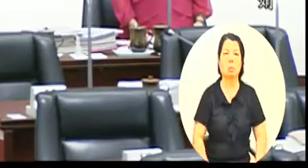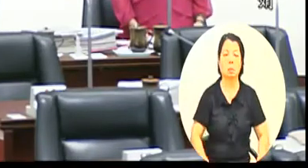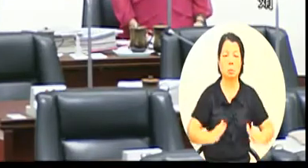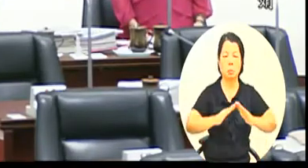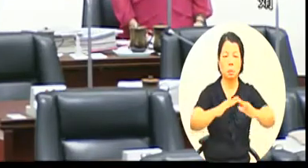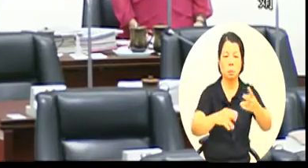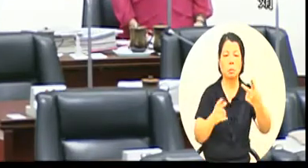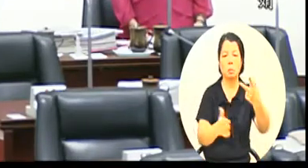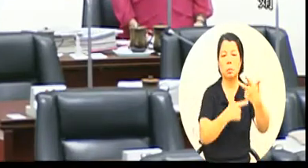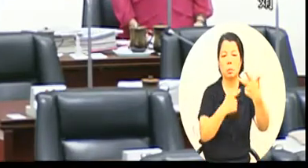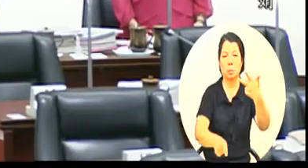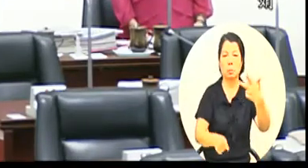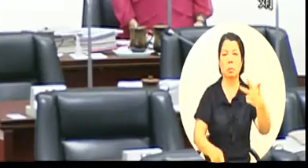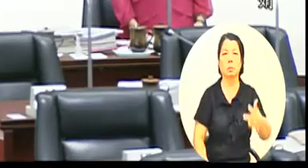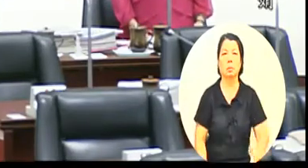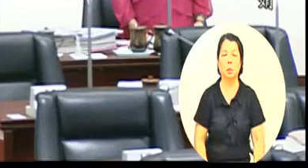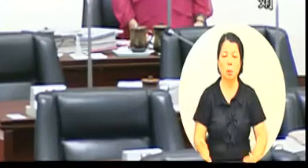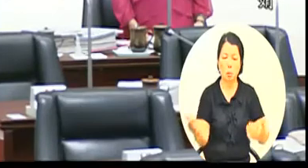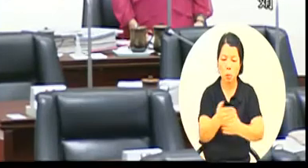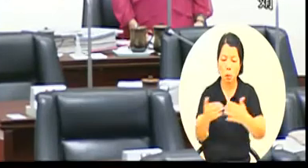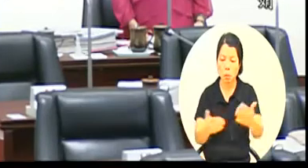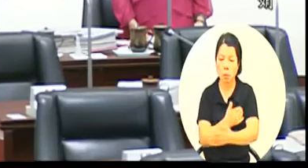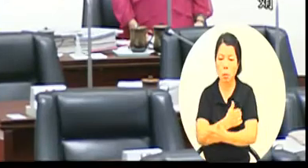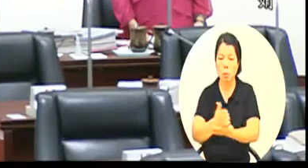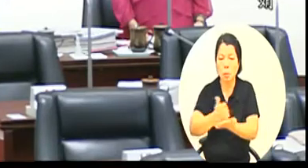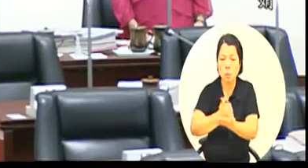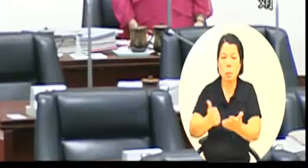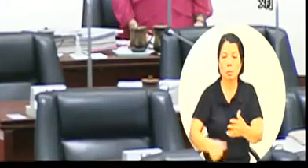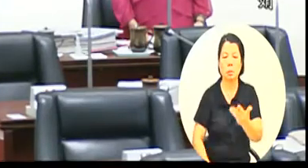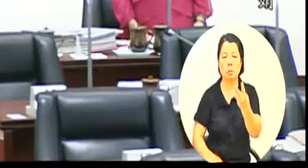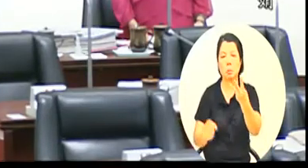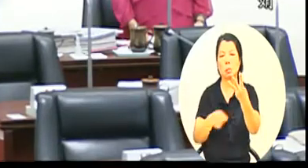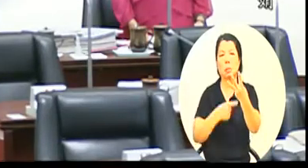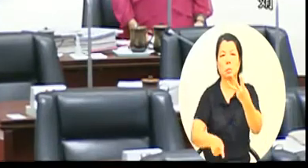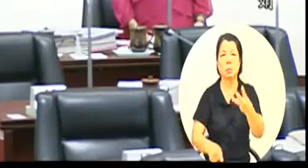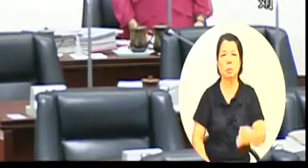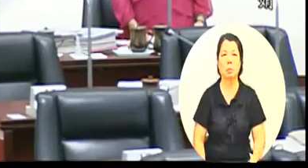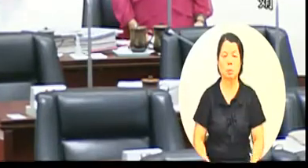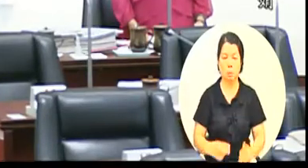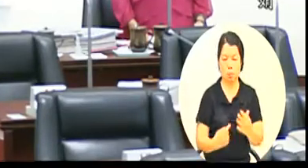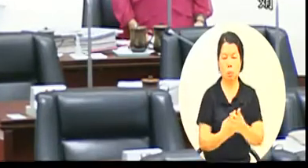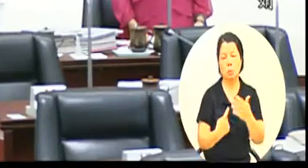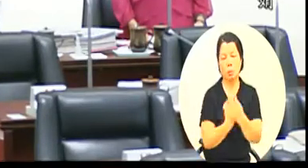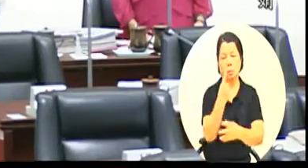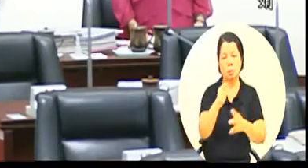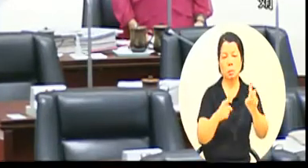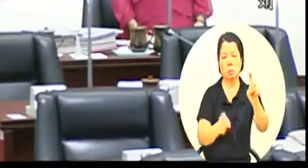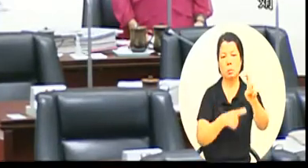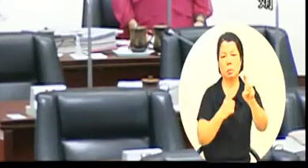位，跟交通运输相关的三位，就这样十位。